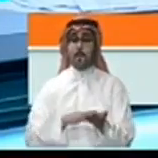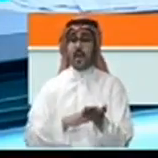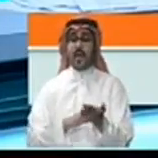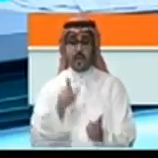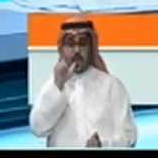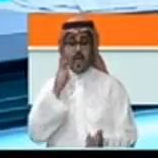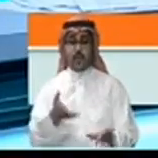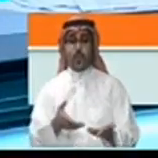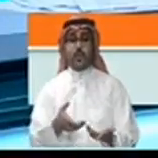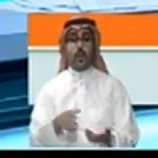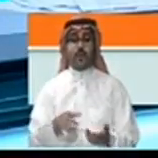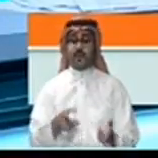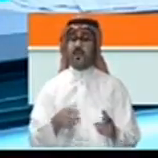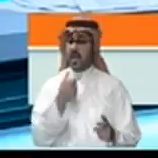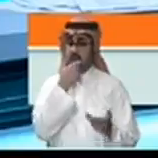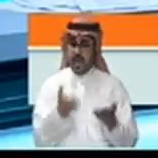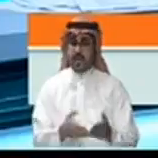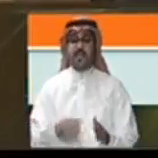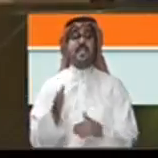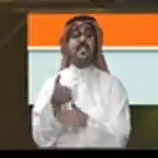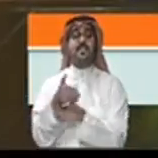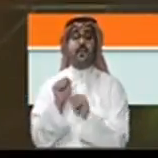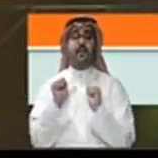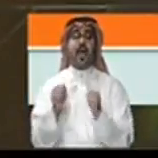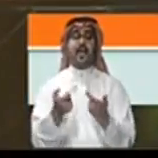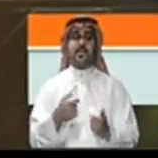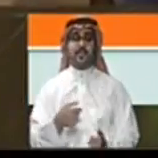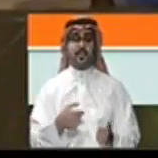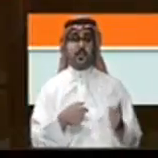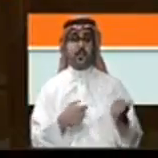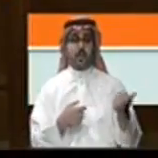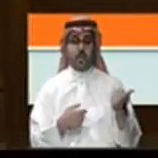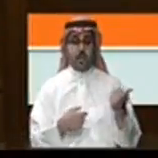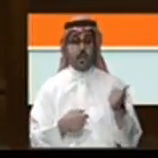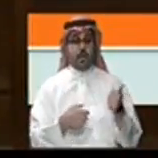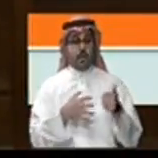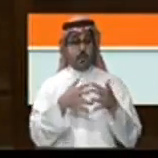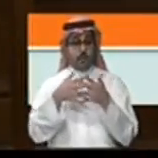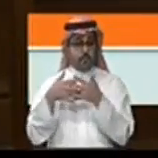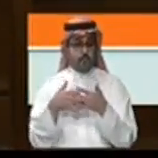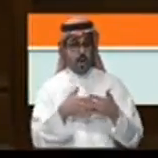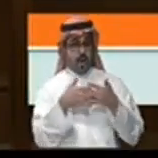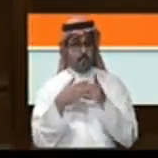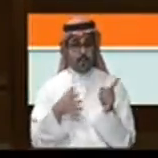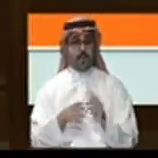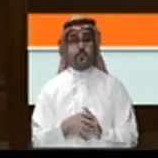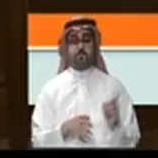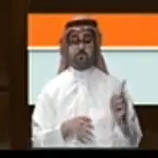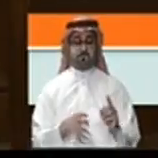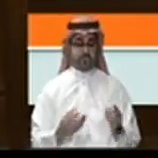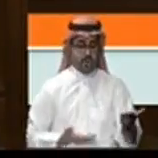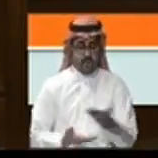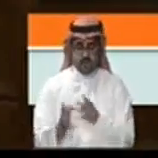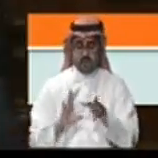في الرياض اليوم سفير الولايات المتحدة الأمريكية لدى المملكة جون أبي زيد، وجرى خلال الاستقبال